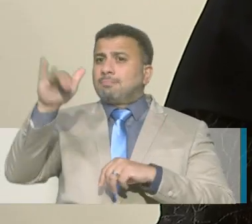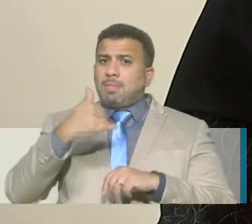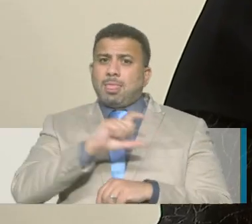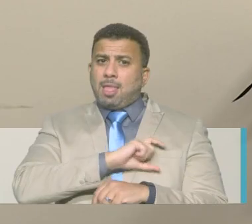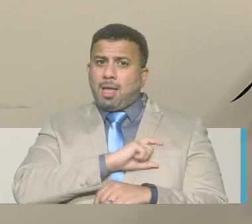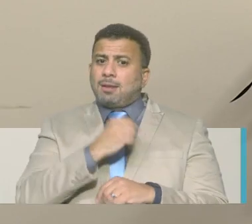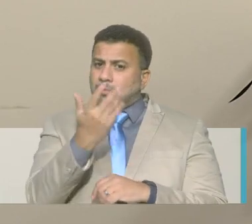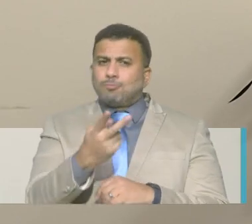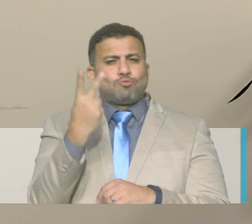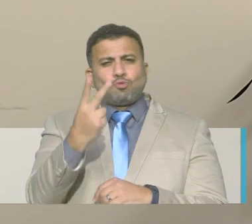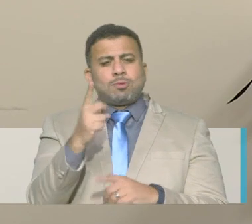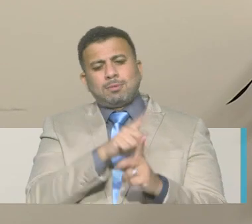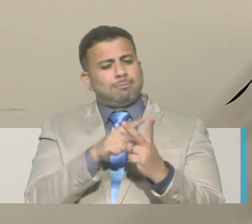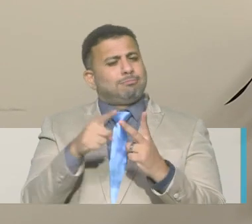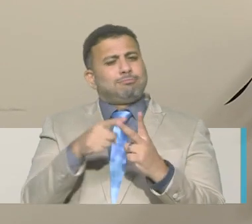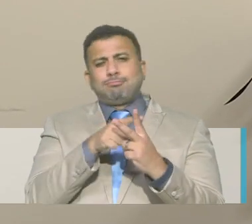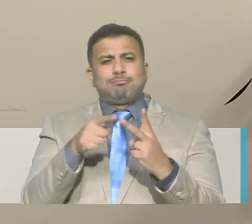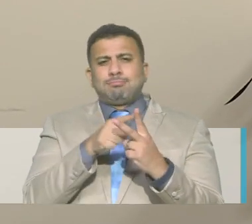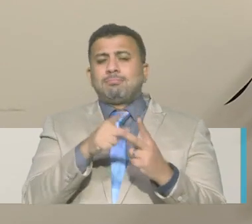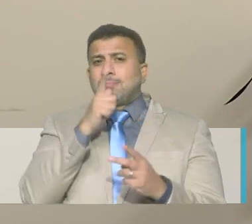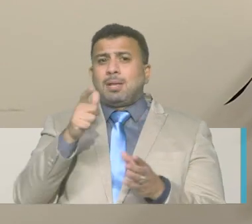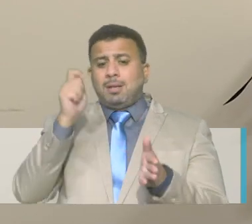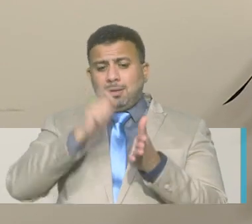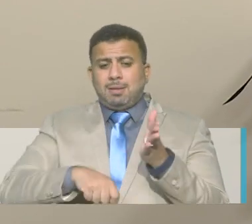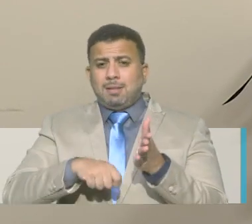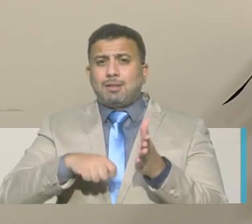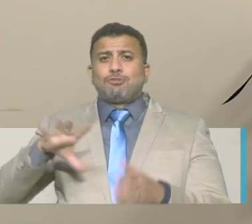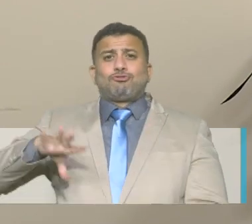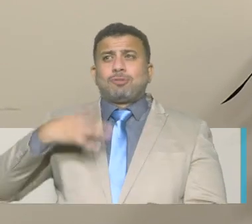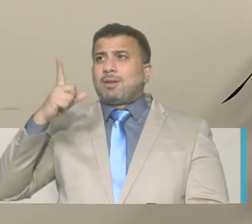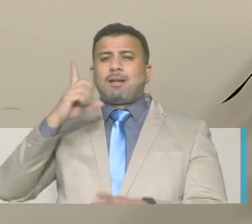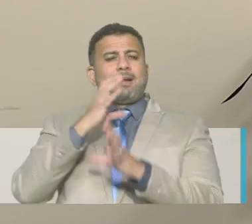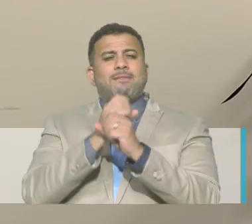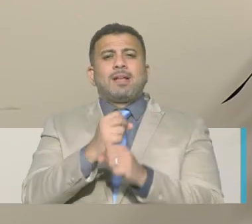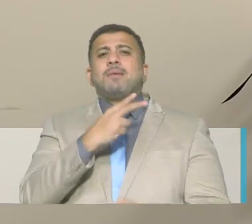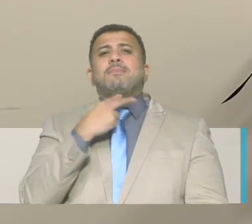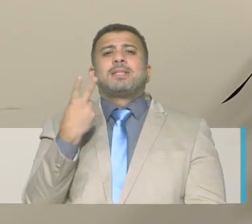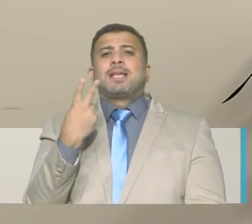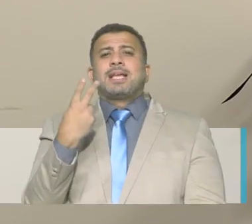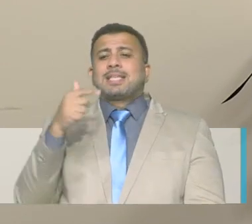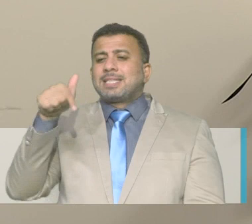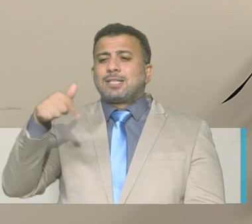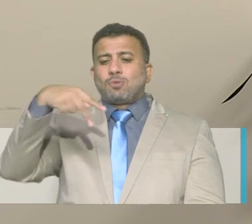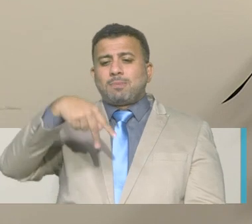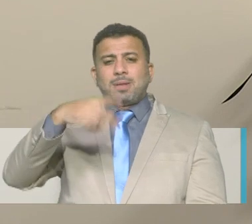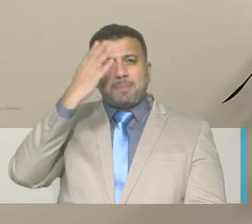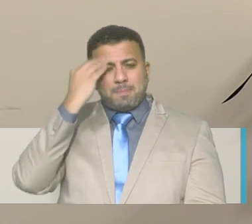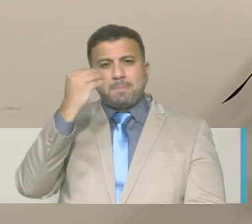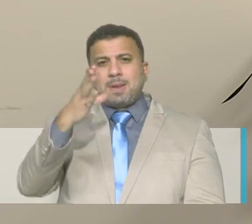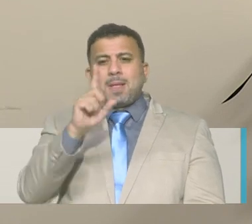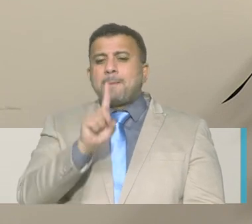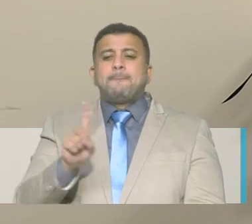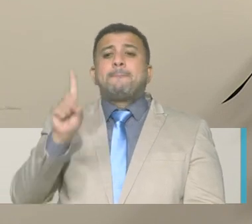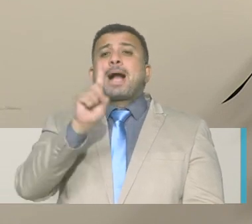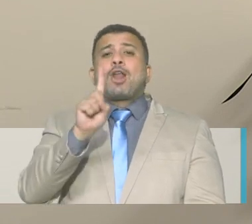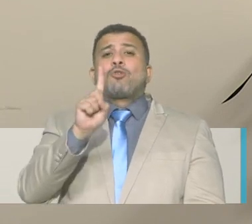للطالب. كذلك اعتمد صاحب السمو حفظه الله 286 منحة دراسية في برنامج